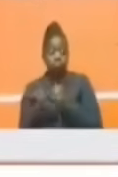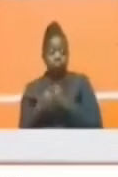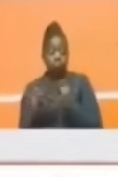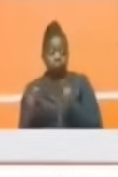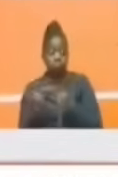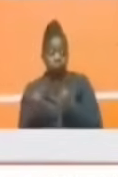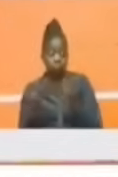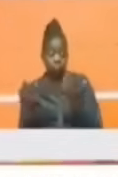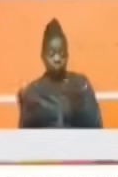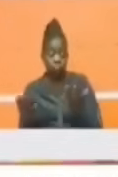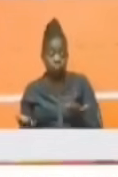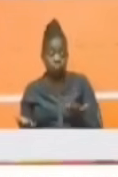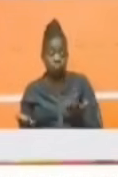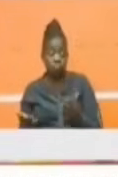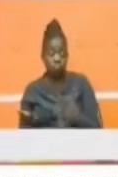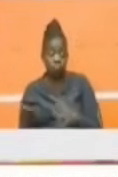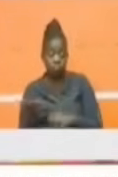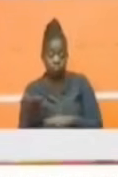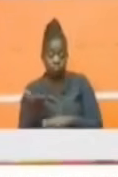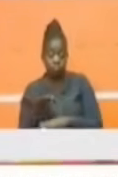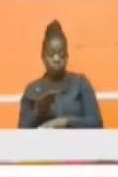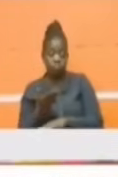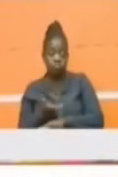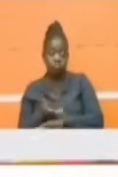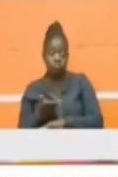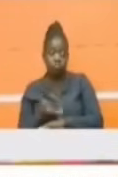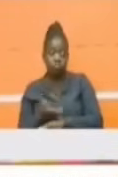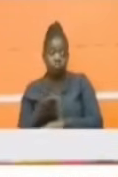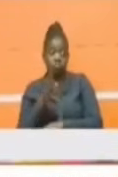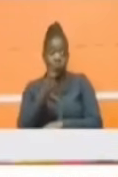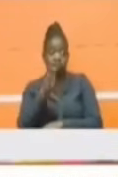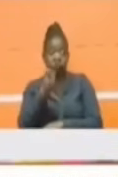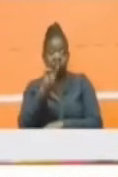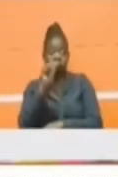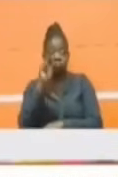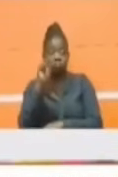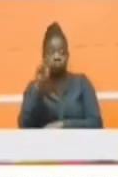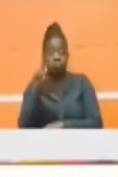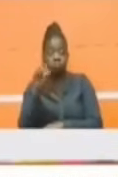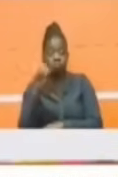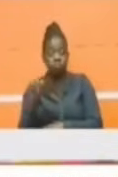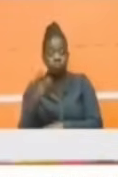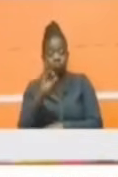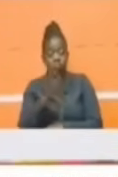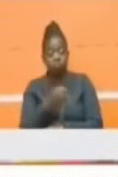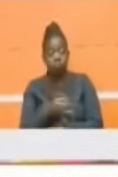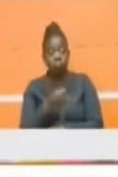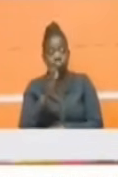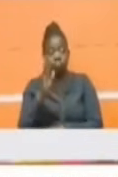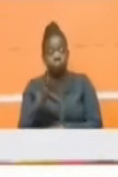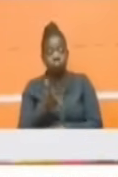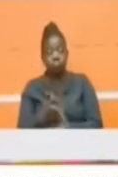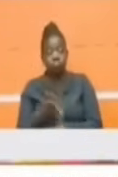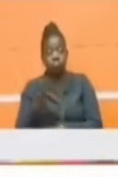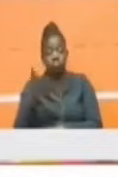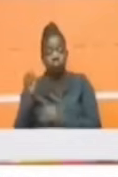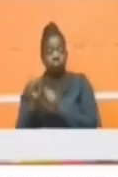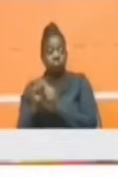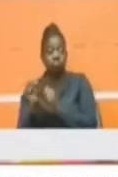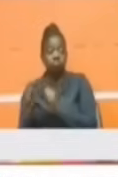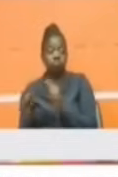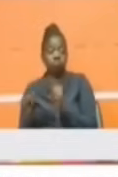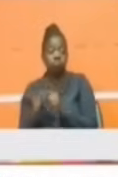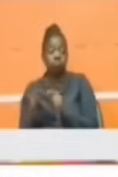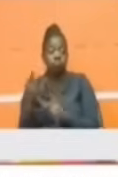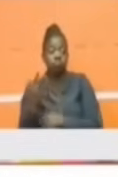kumabwa ne cuts kubanga after shevono ali wakati waliwo wesatu waliwo wetano waliwo omutwalo osobola n'okukola